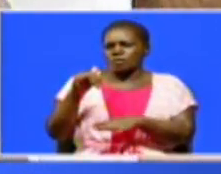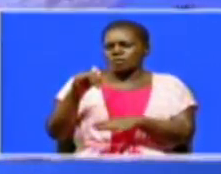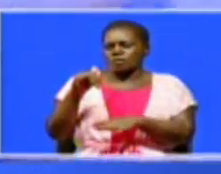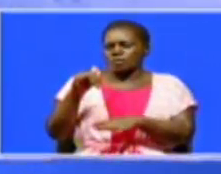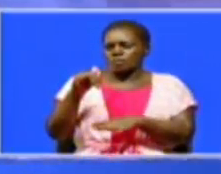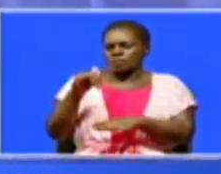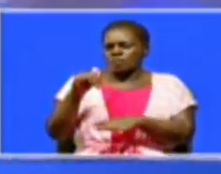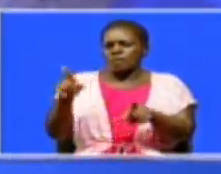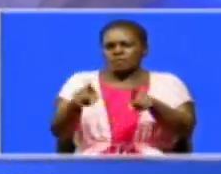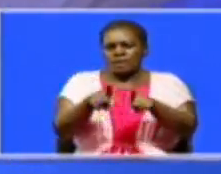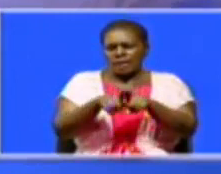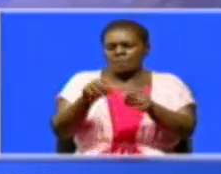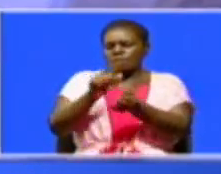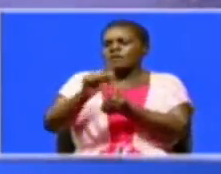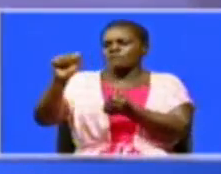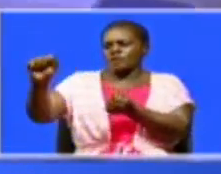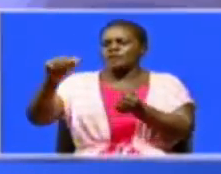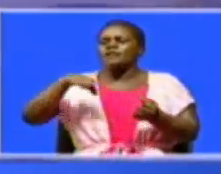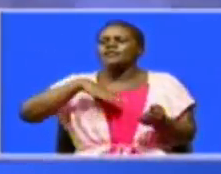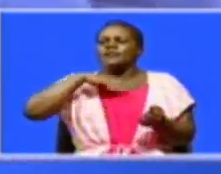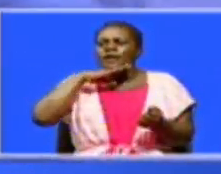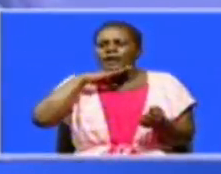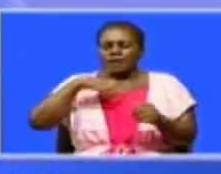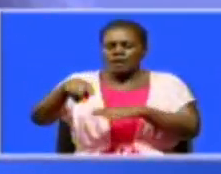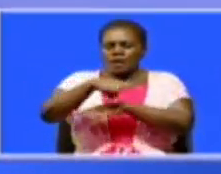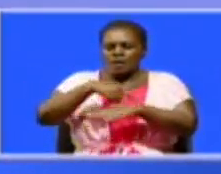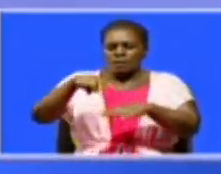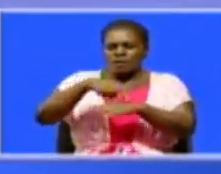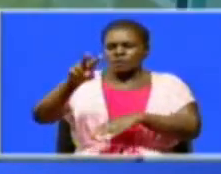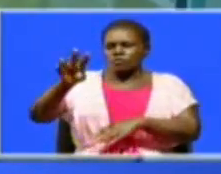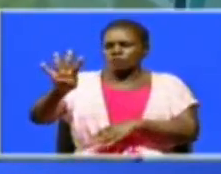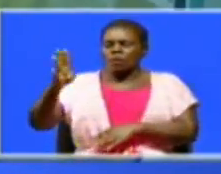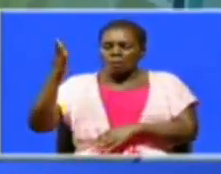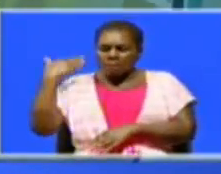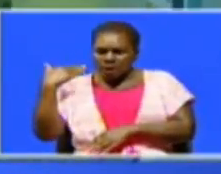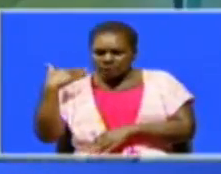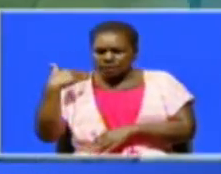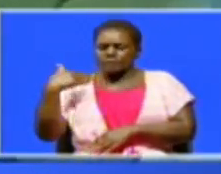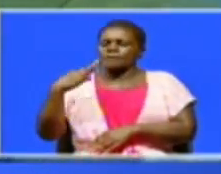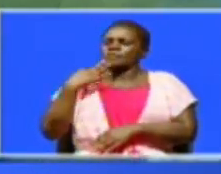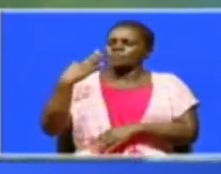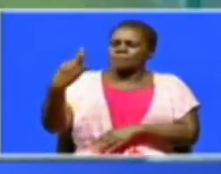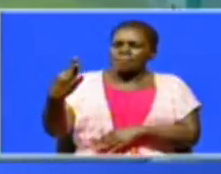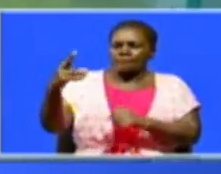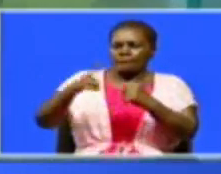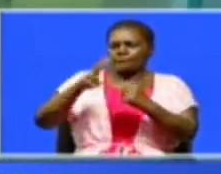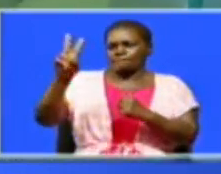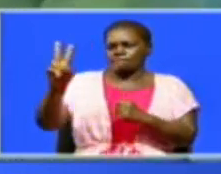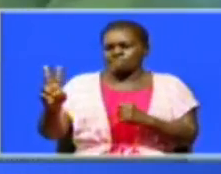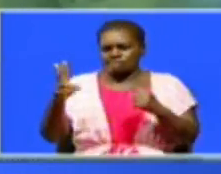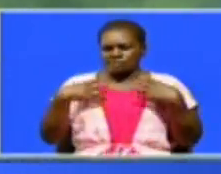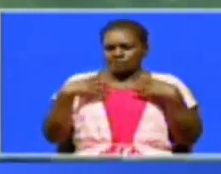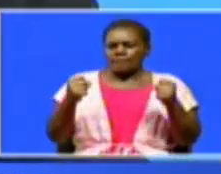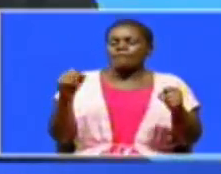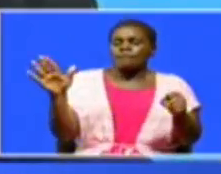27,425, huku watu 15 wakifariki katika saa 24 zilizopita na watu 372